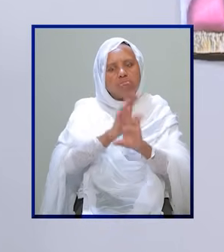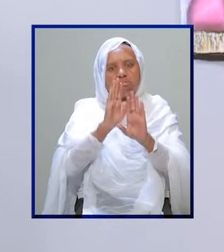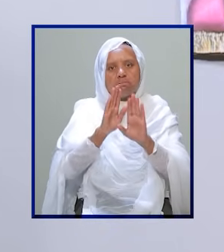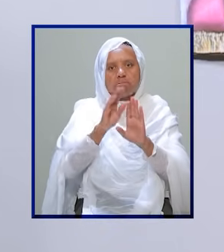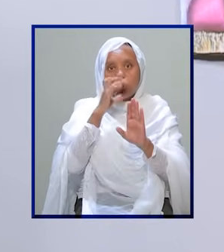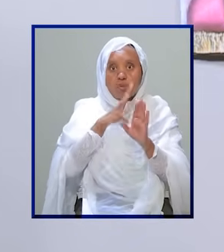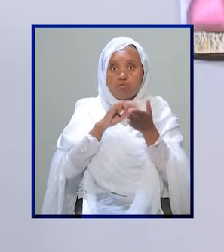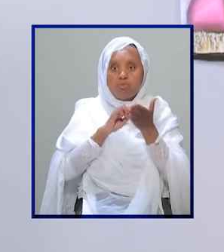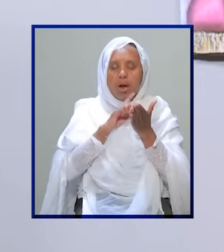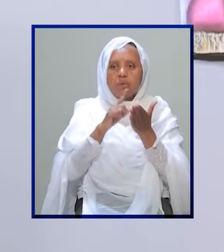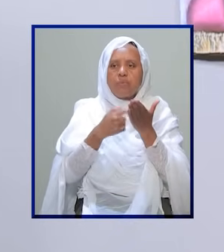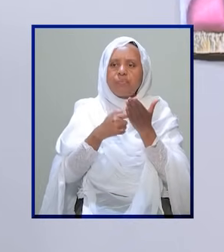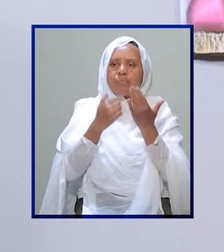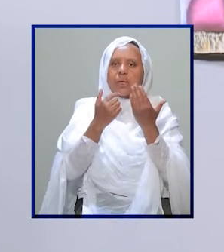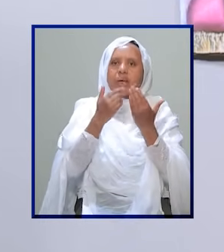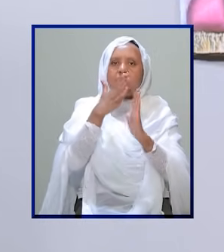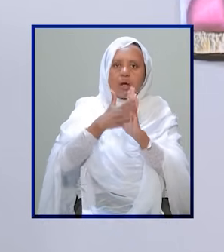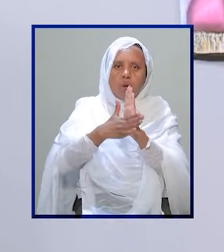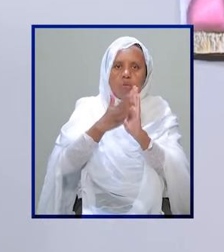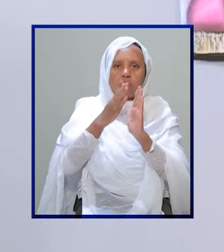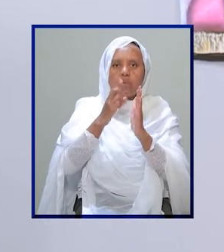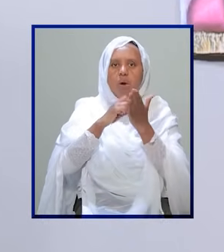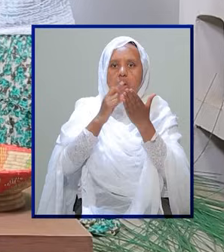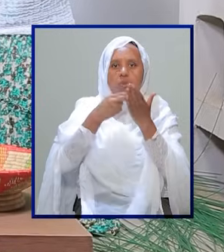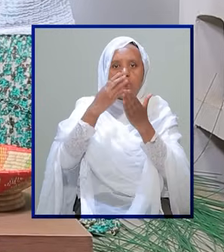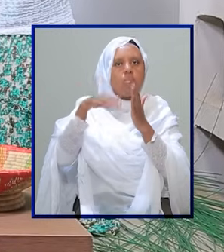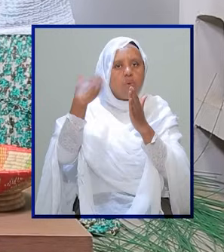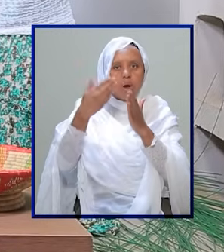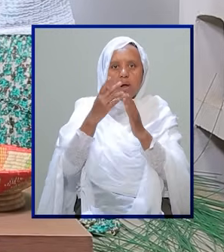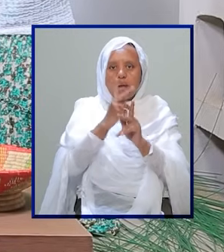ይችላሉ ሰዎቹ ይሄን ያከናውናሉ ከቁርባን በኋላ የሚደረጉ